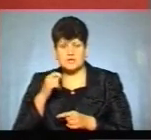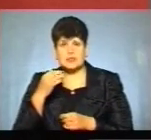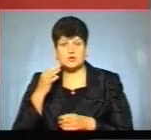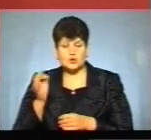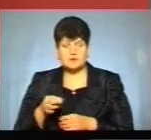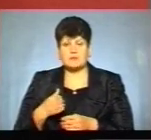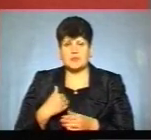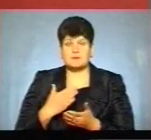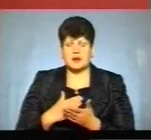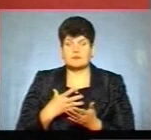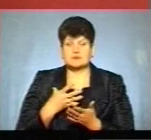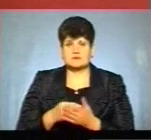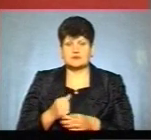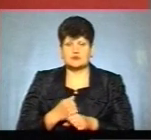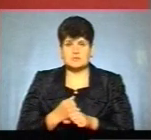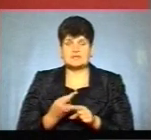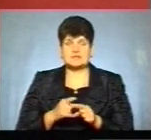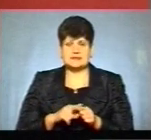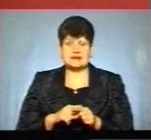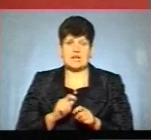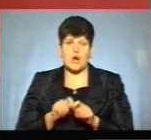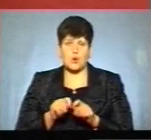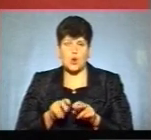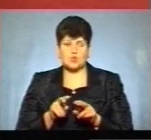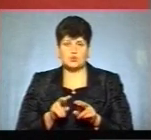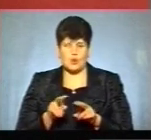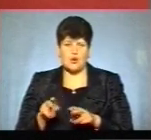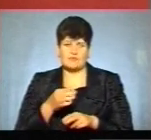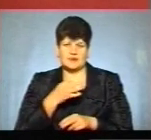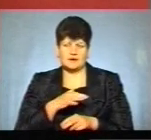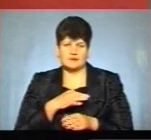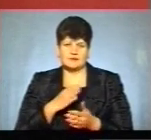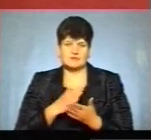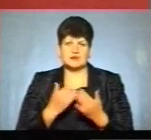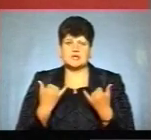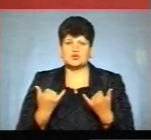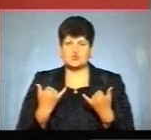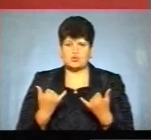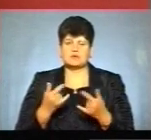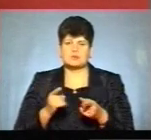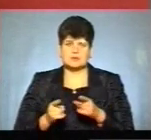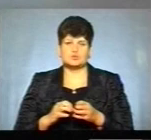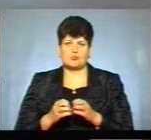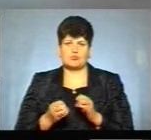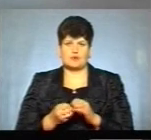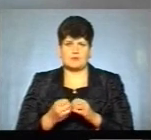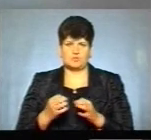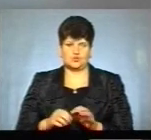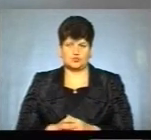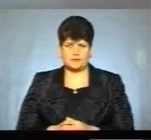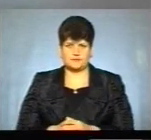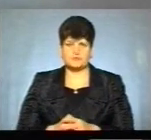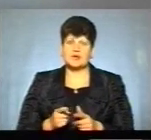свій напрацювати, оскільки це для контрольованих ліків, не тільки для канабісу, є на сьогодні справді проблемою доступу.